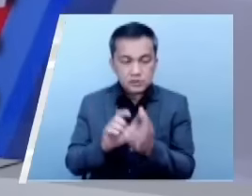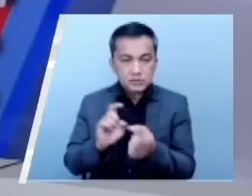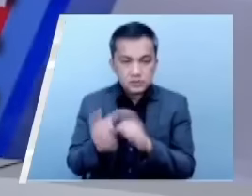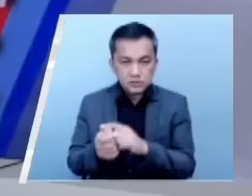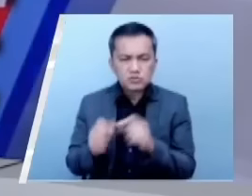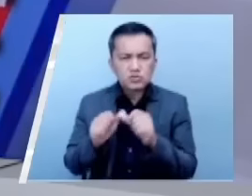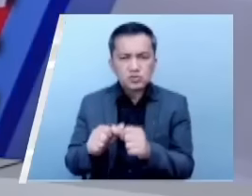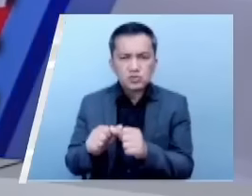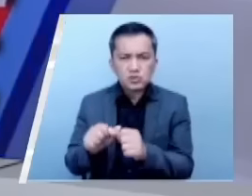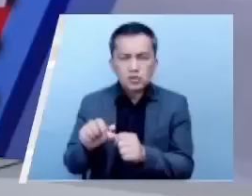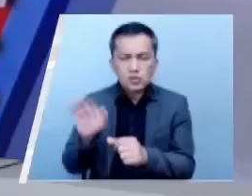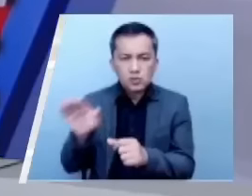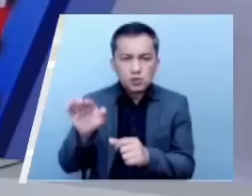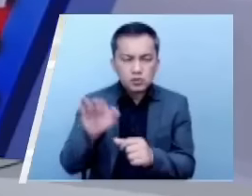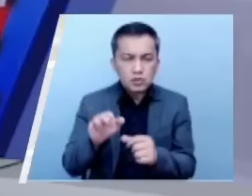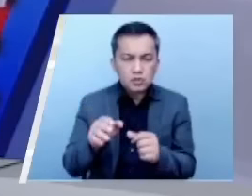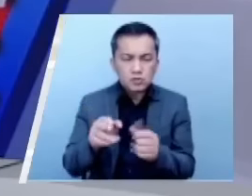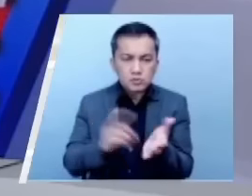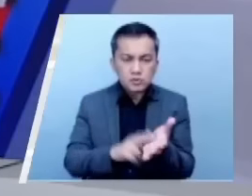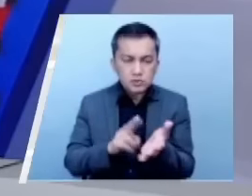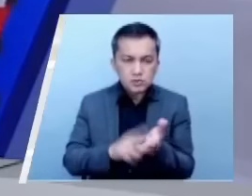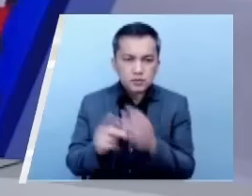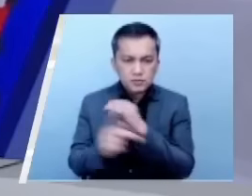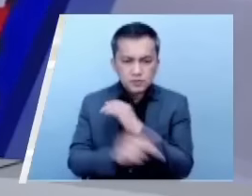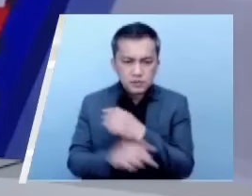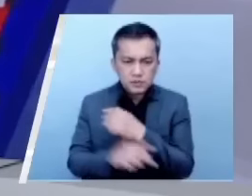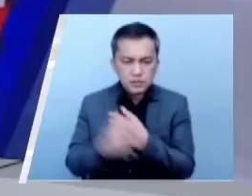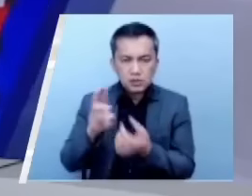probinsya. May nangangako pa rin umano ng ayuda.